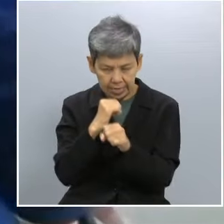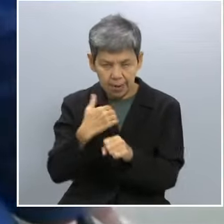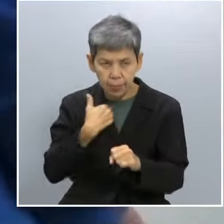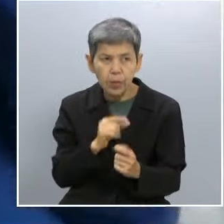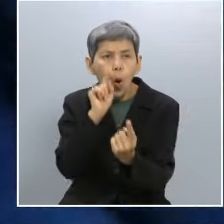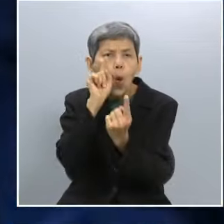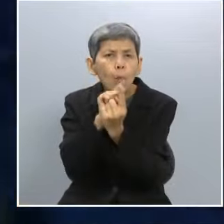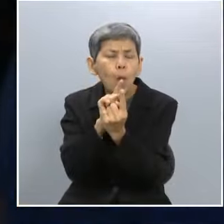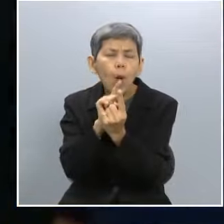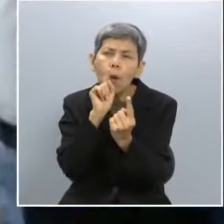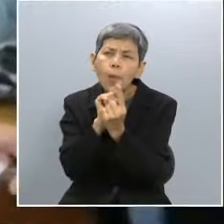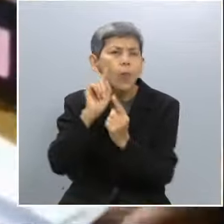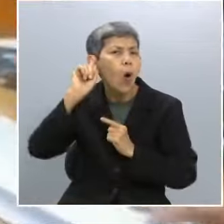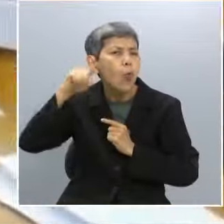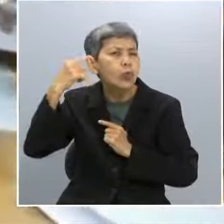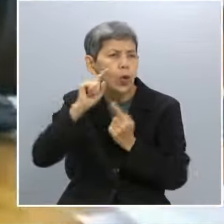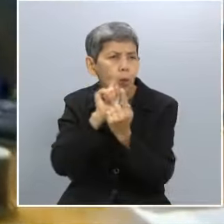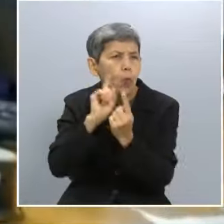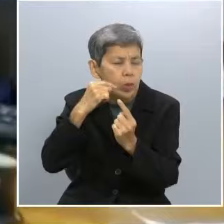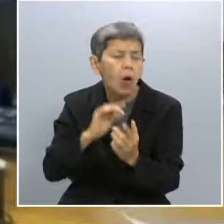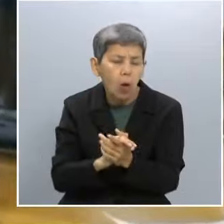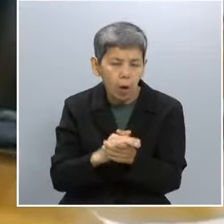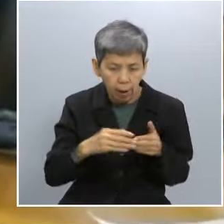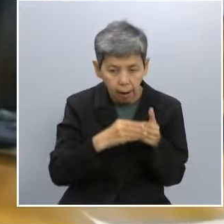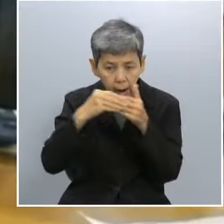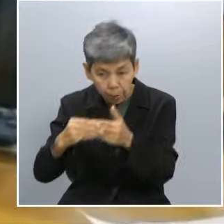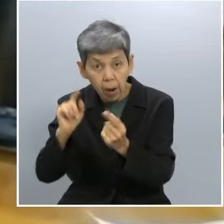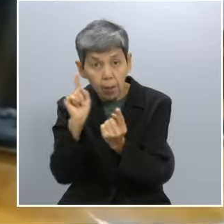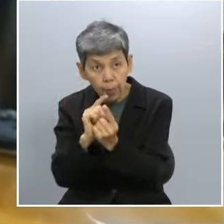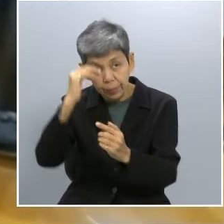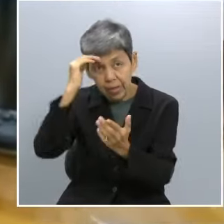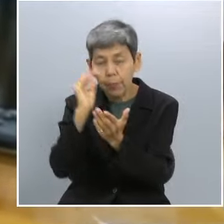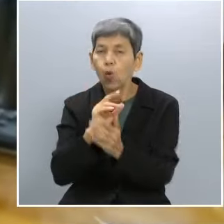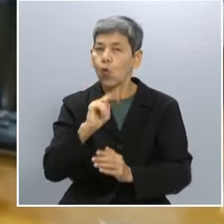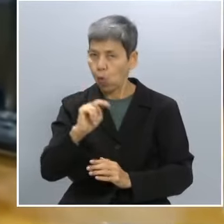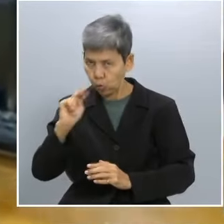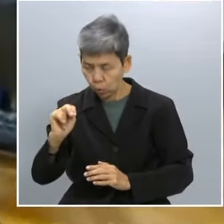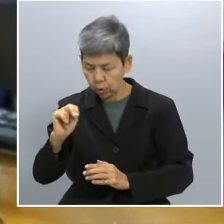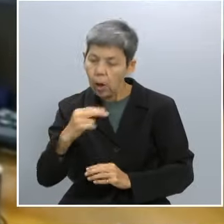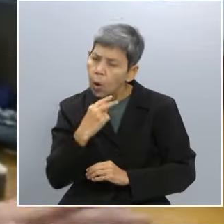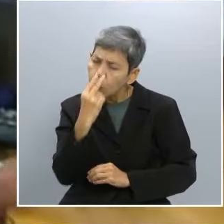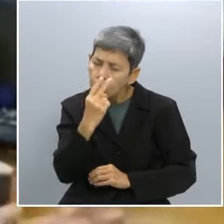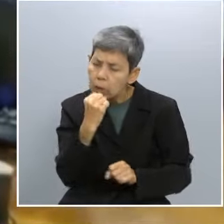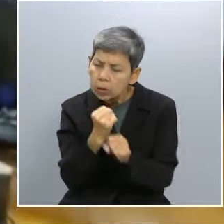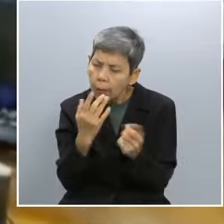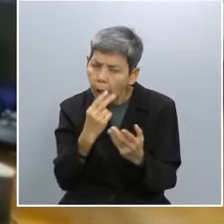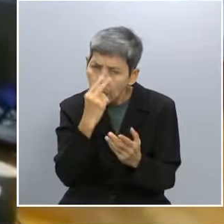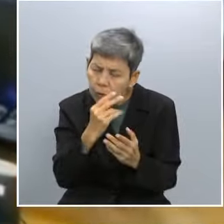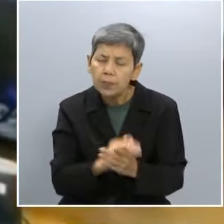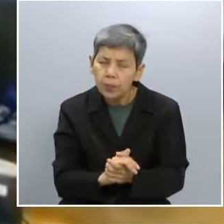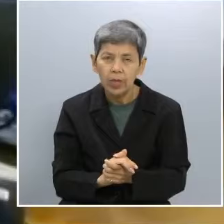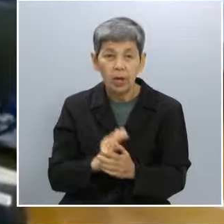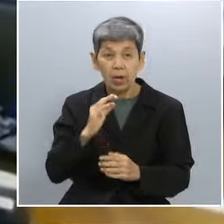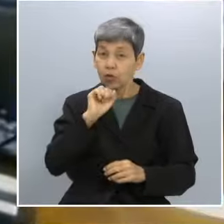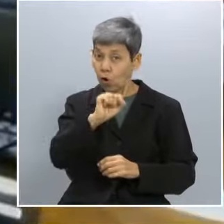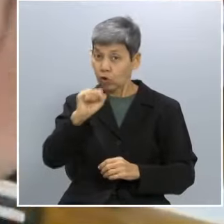พบกับทางสาวฝั่งของนางสาวฮิมะก่อนจะพาไปพบกับทางผู้กำกับสพเมืองลทบครับเพื่อติดตามความคืบหน้าทางคดีนี้ในการบอก